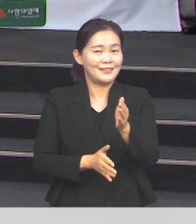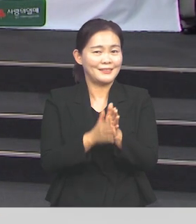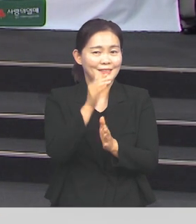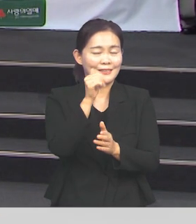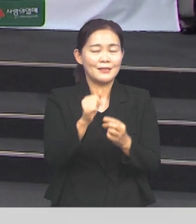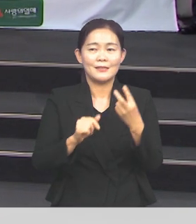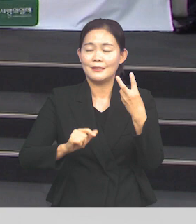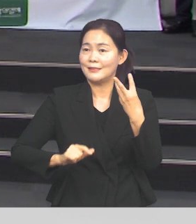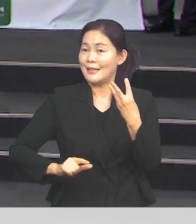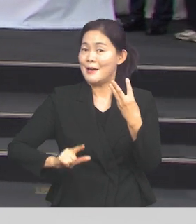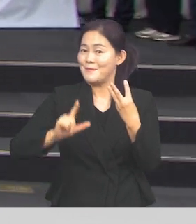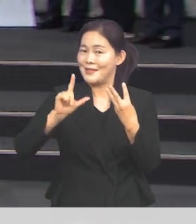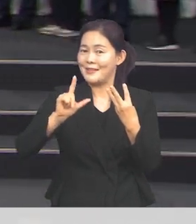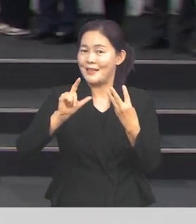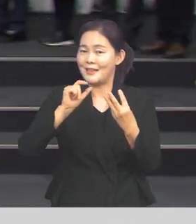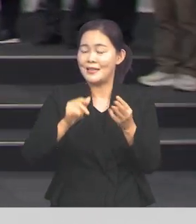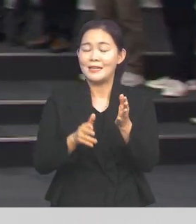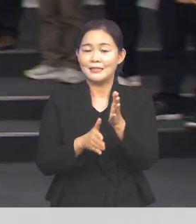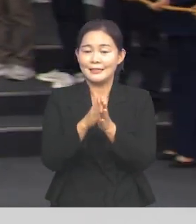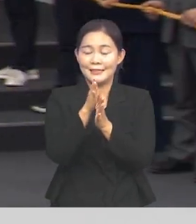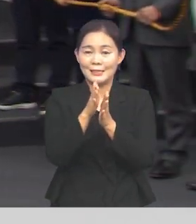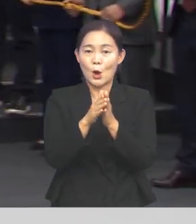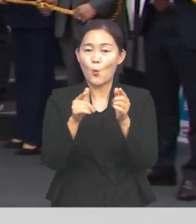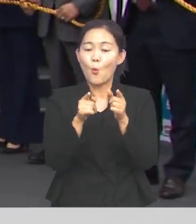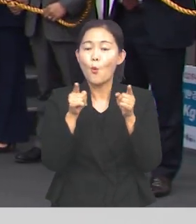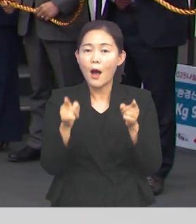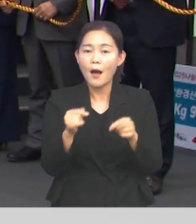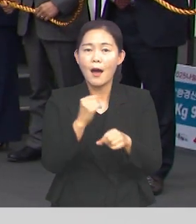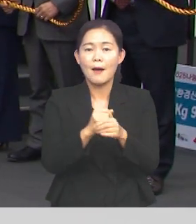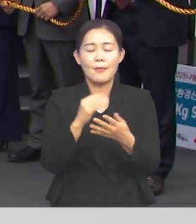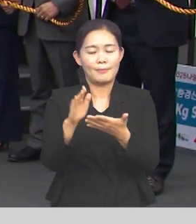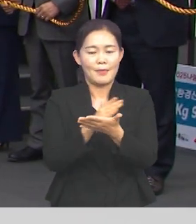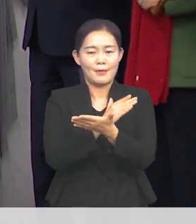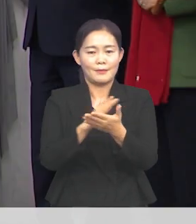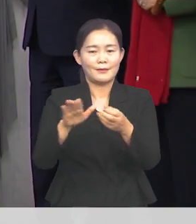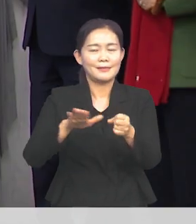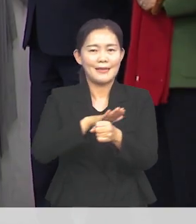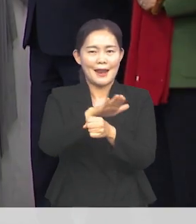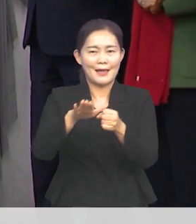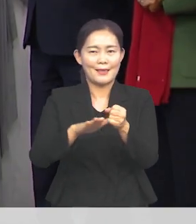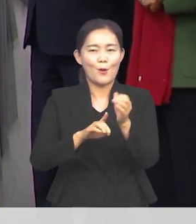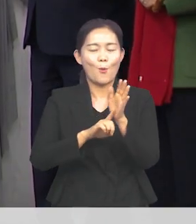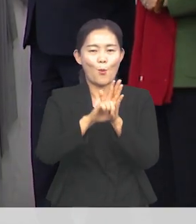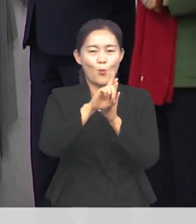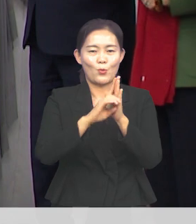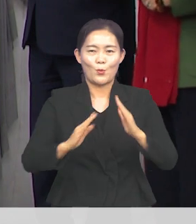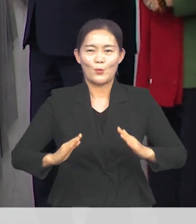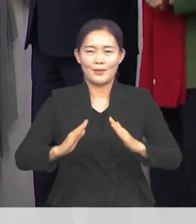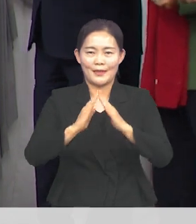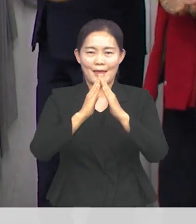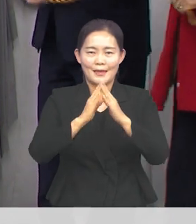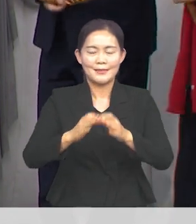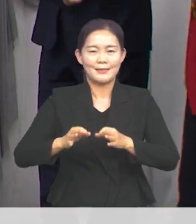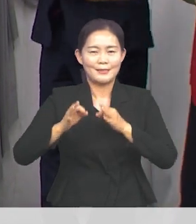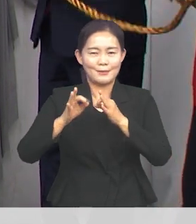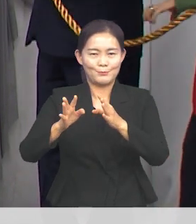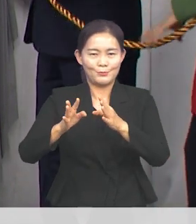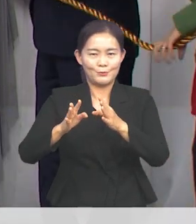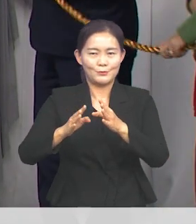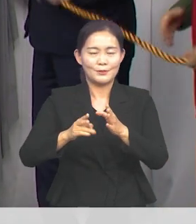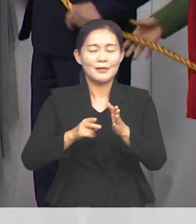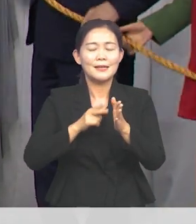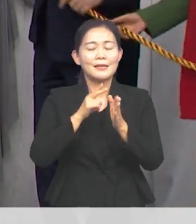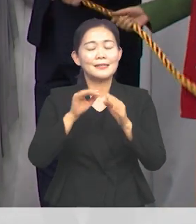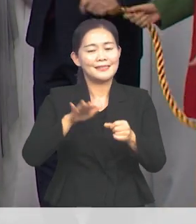용인 특례시는 3일 시청 컨벤션홀에서 희망 2025 나눔 캠페인 사랑의 온도탑, 기부 키오스크 제막식